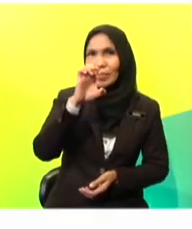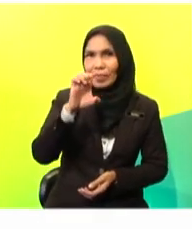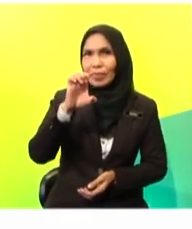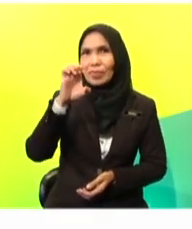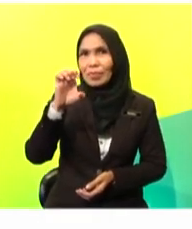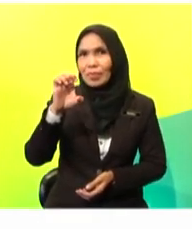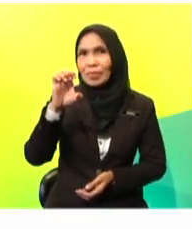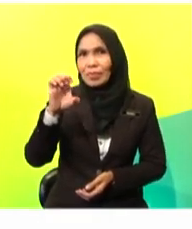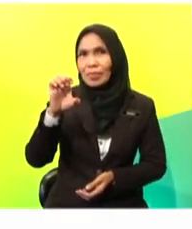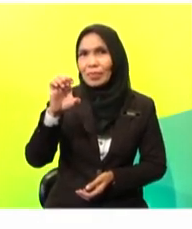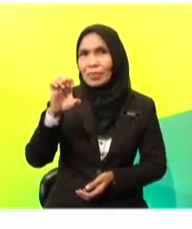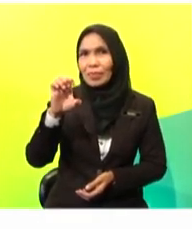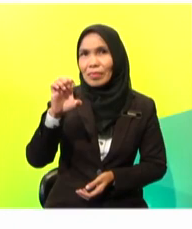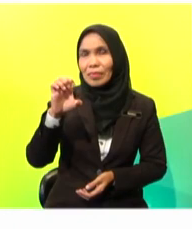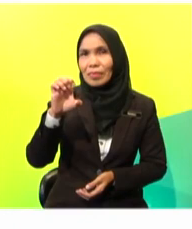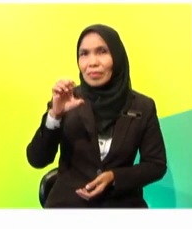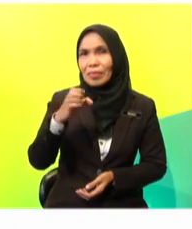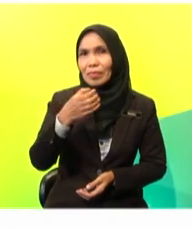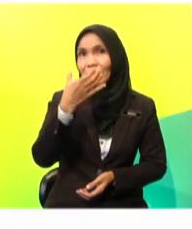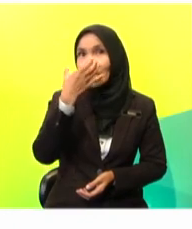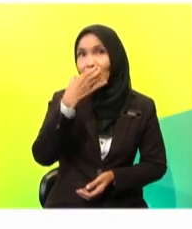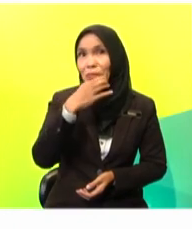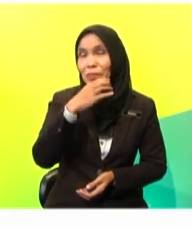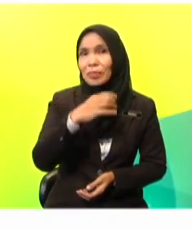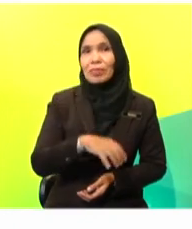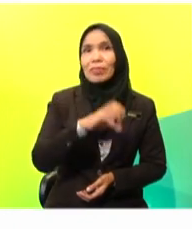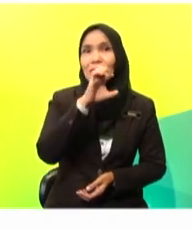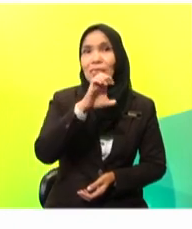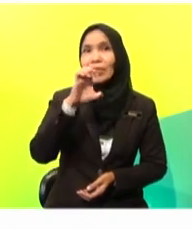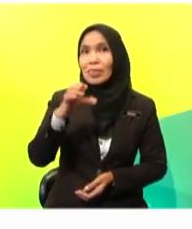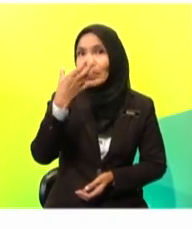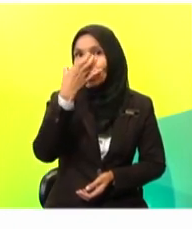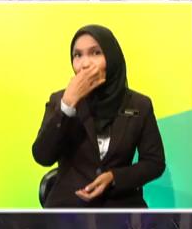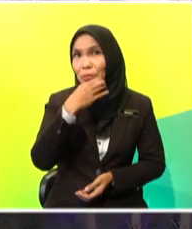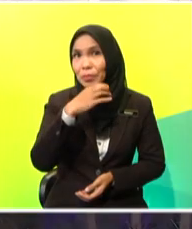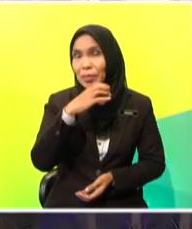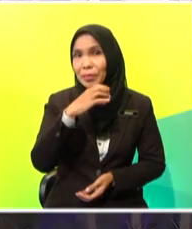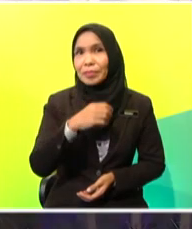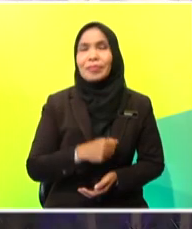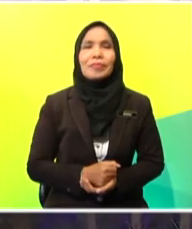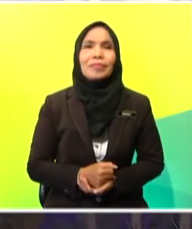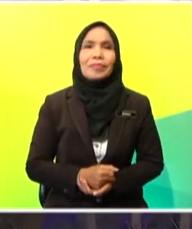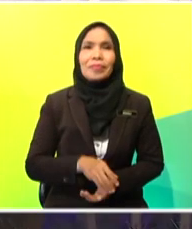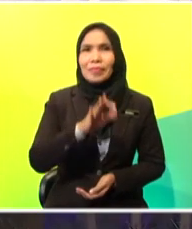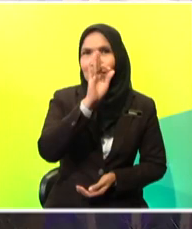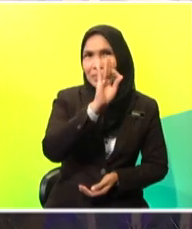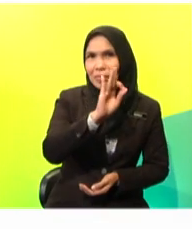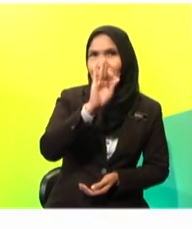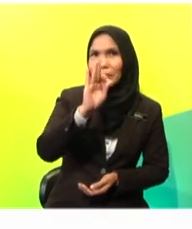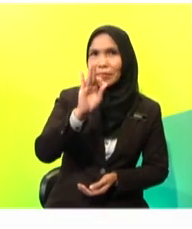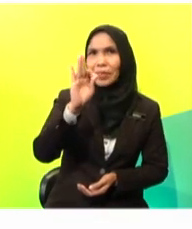II Apple II about Dewi makan Hebat er